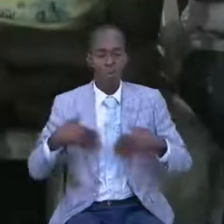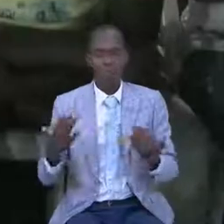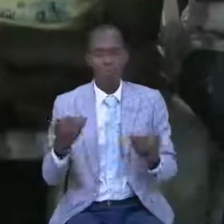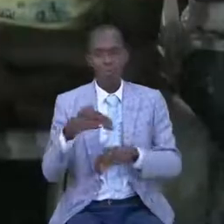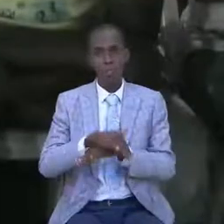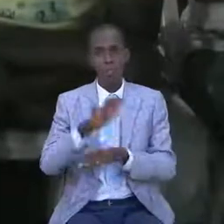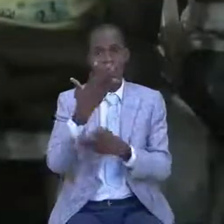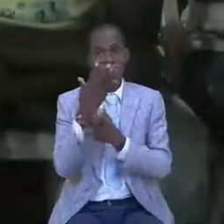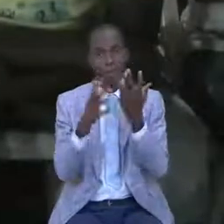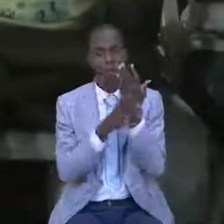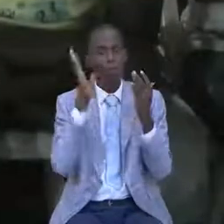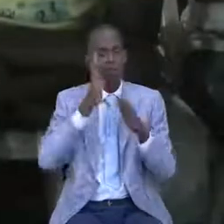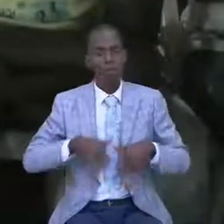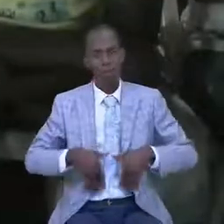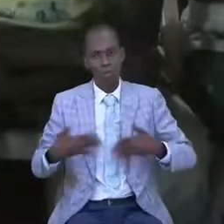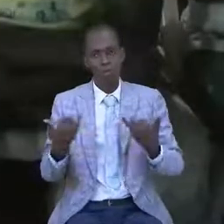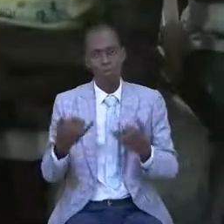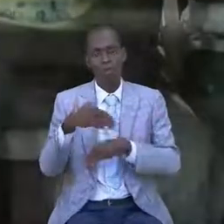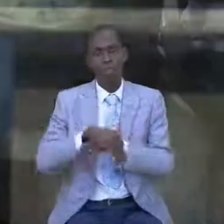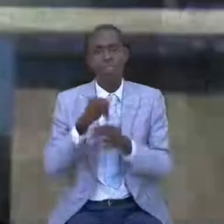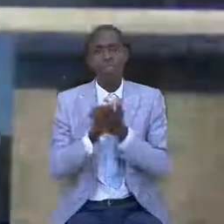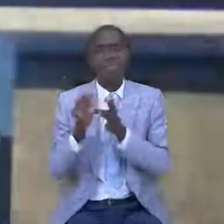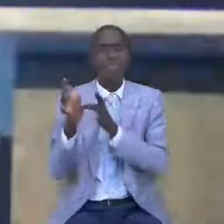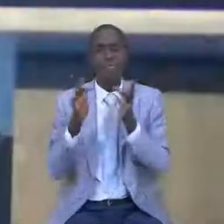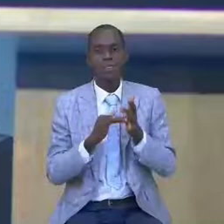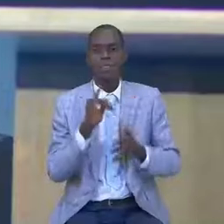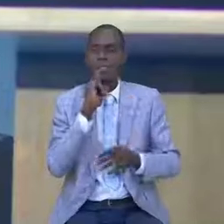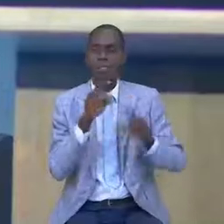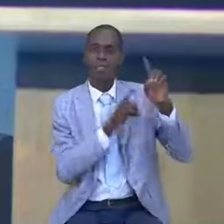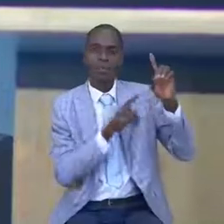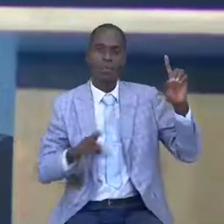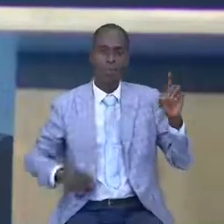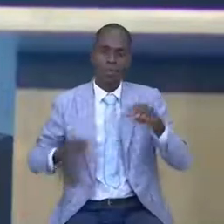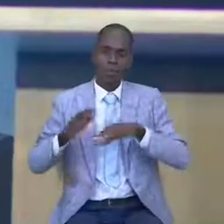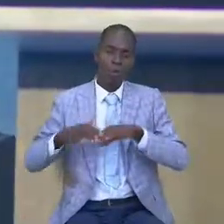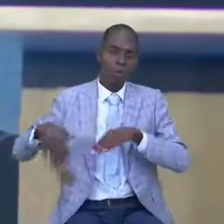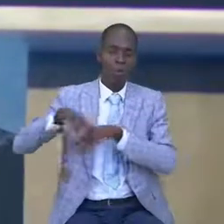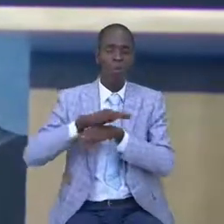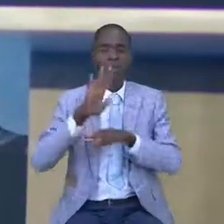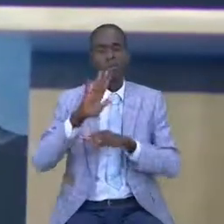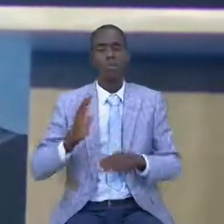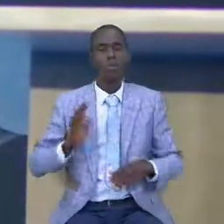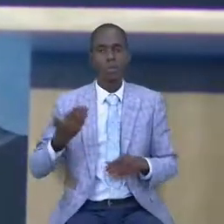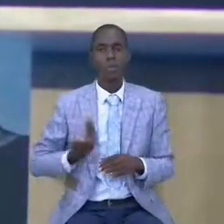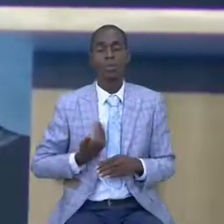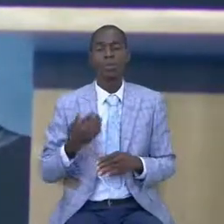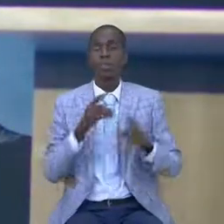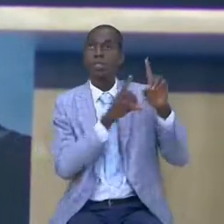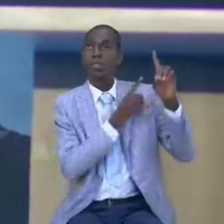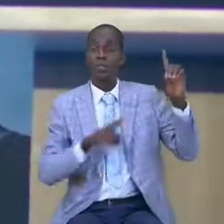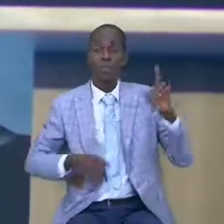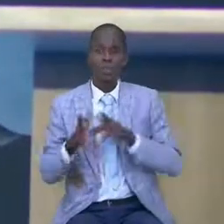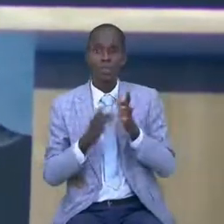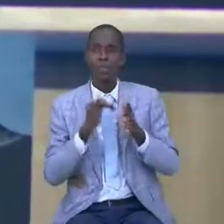Père. Votre langue confessera ce soir que Jésus est Seigneur sur